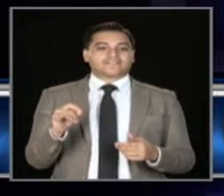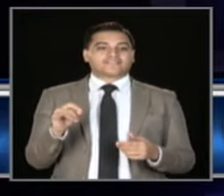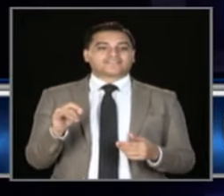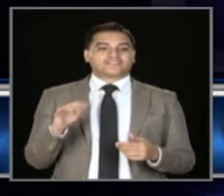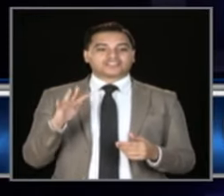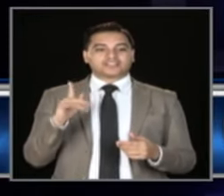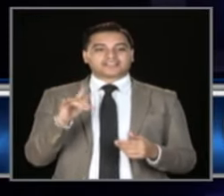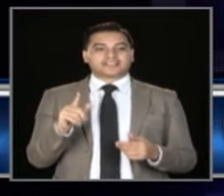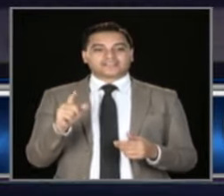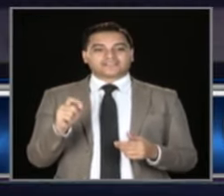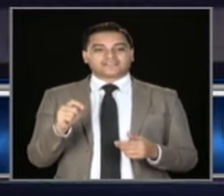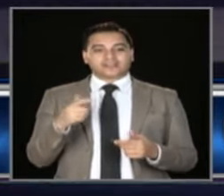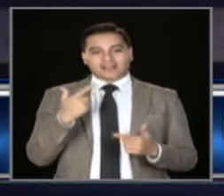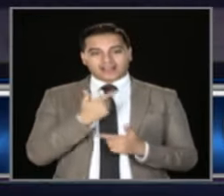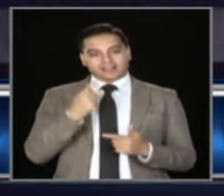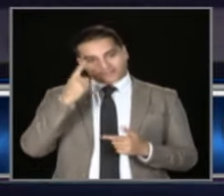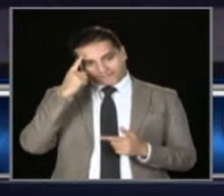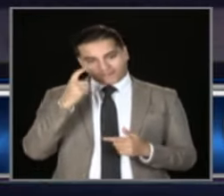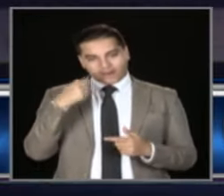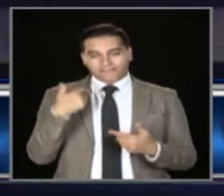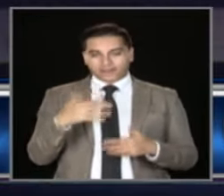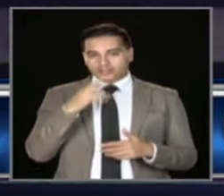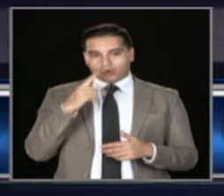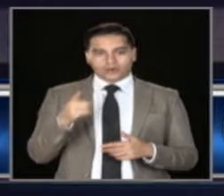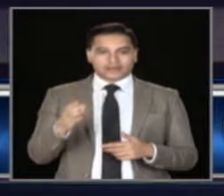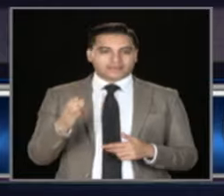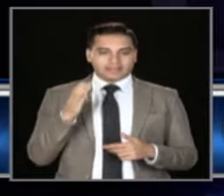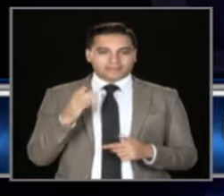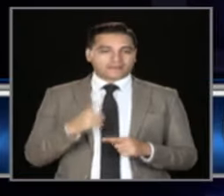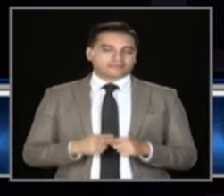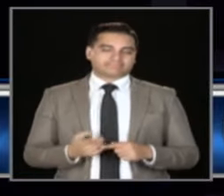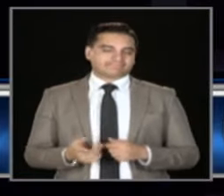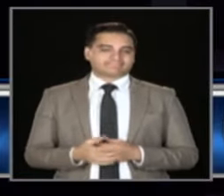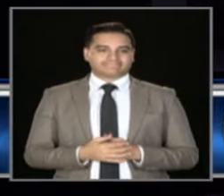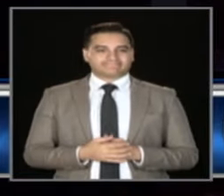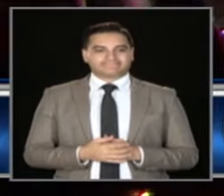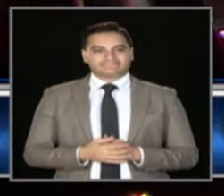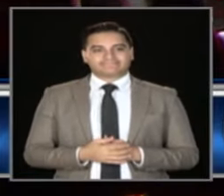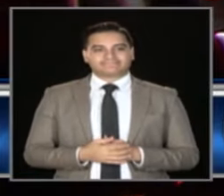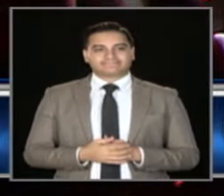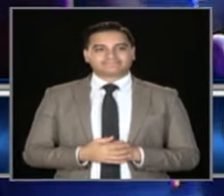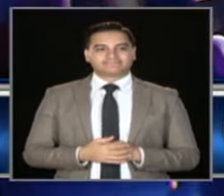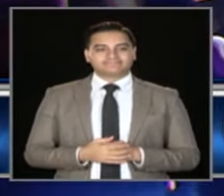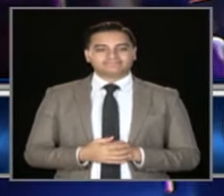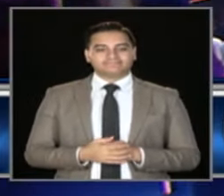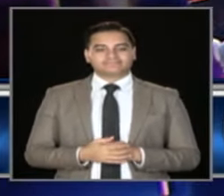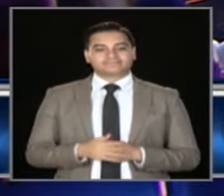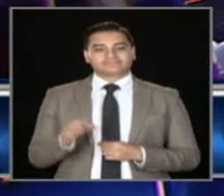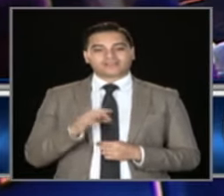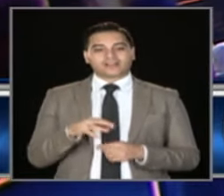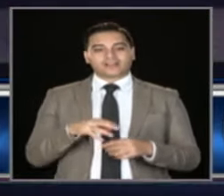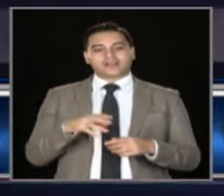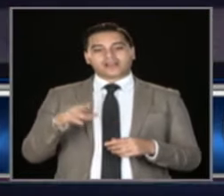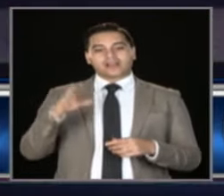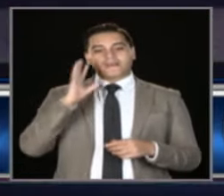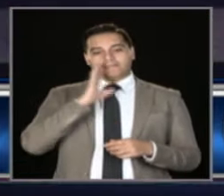ايه اجابه مضحقه انت فكرت ماقدرش الومك لانك فكرت اجابه خاطئه في